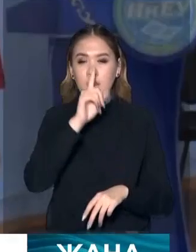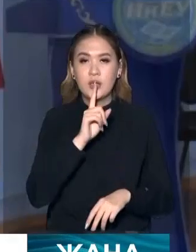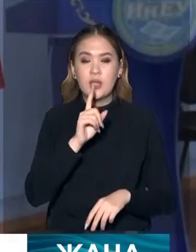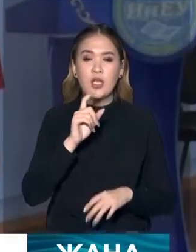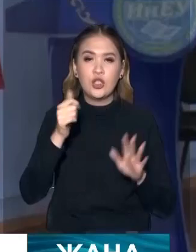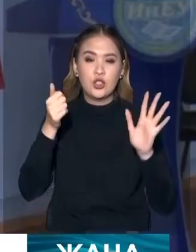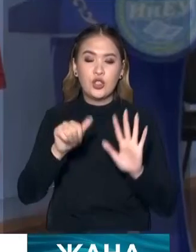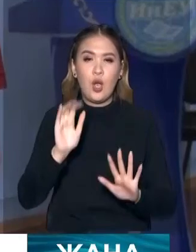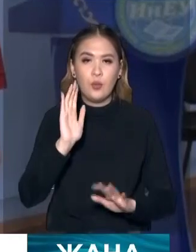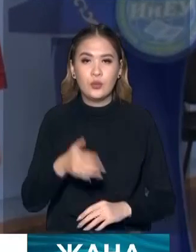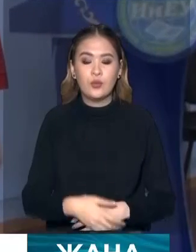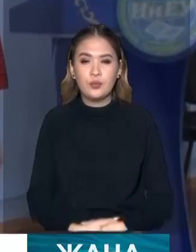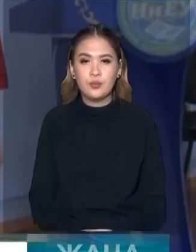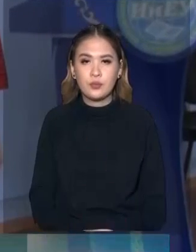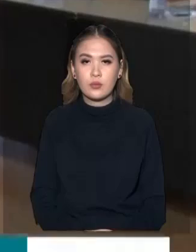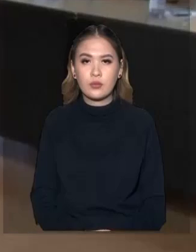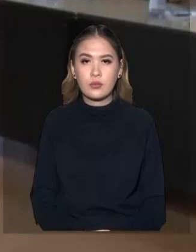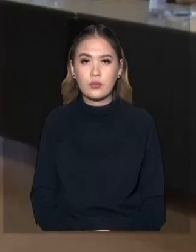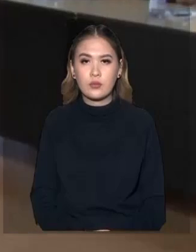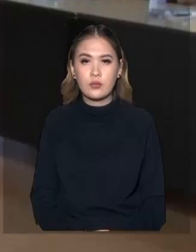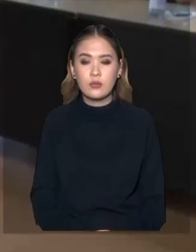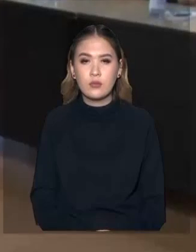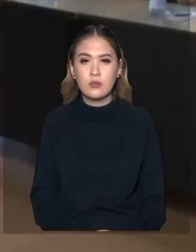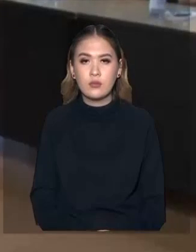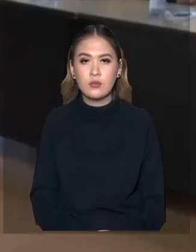созылады. Шынара Санғыз, Азамат Айтқалин, Жаңа уақыт.